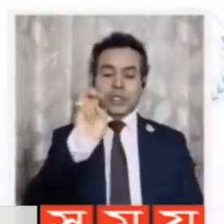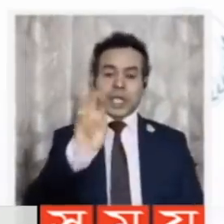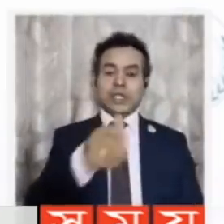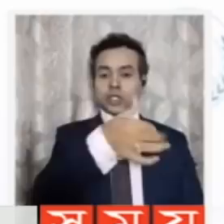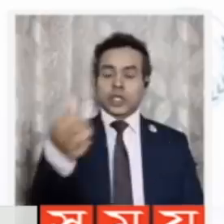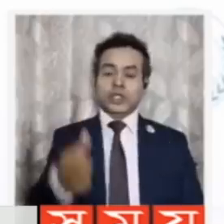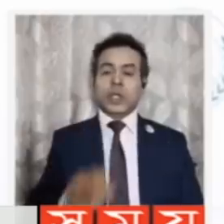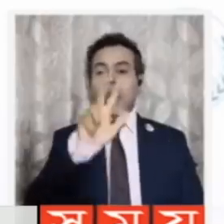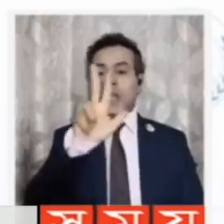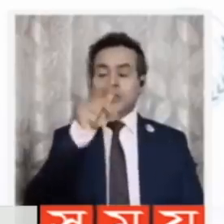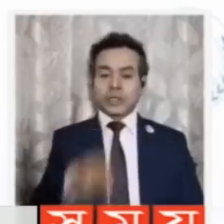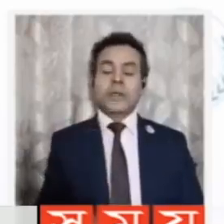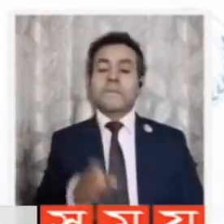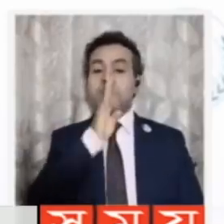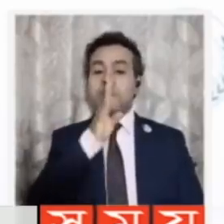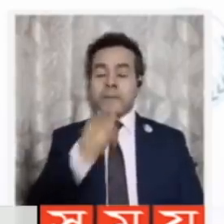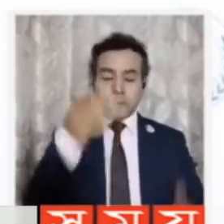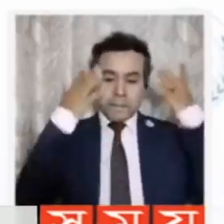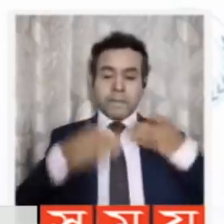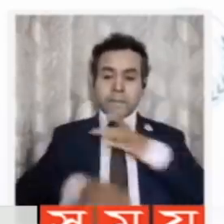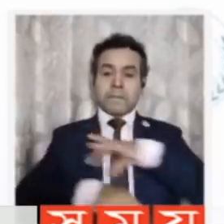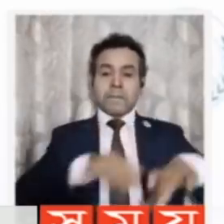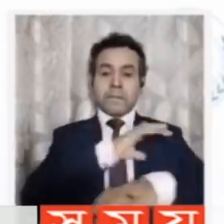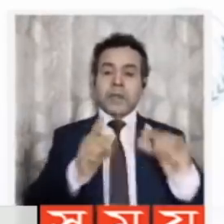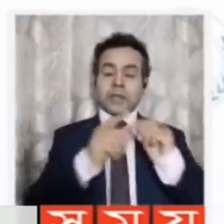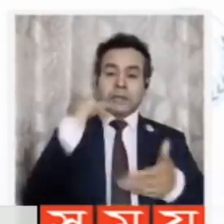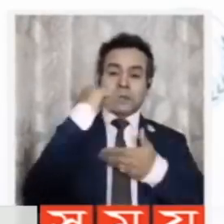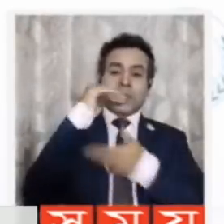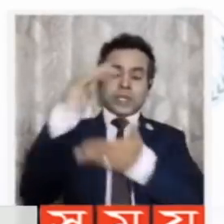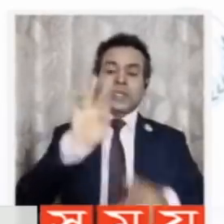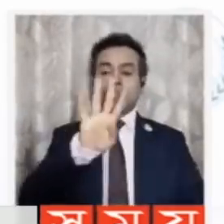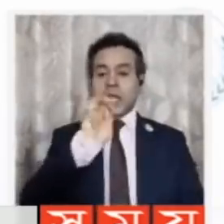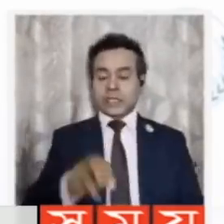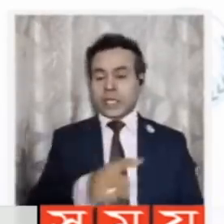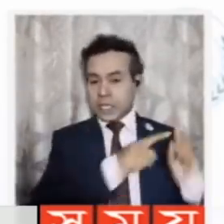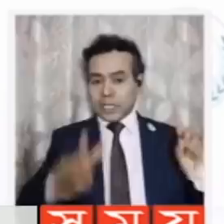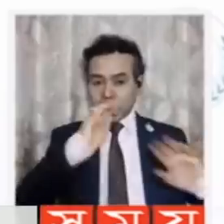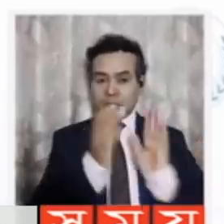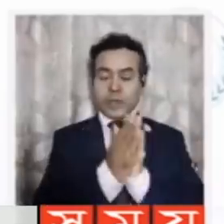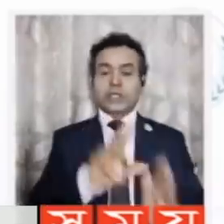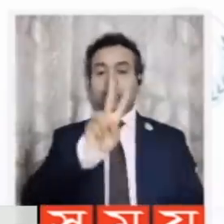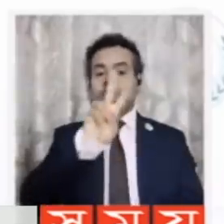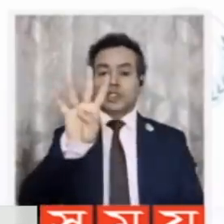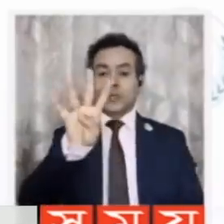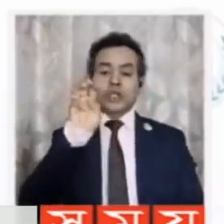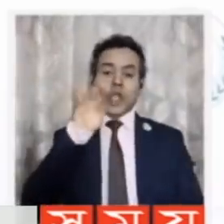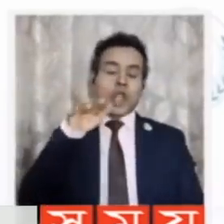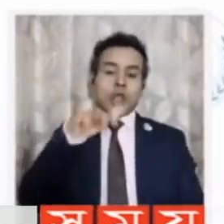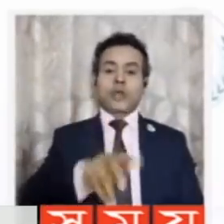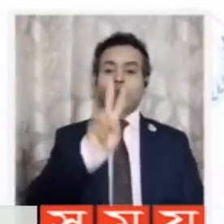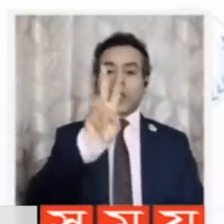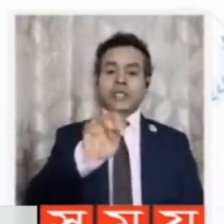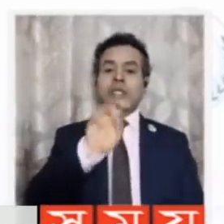ব্যক্তিগত সুরক্ষা সামগ্রী 24 ঘন্টায় বিতরণ হয়েছে 4,000, এ পর্যন্ত বিতরণ হয়েছে 24,02,064টি, বর্তমানে মজুত